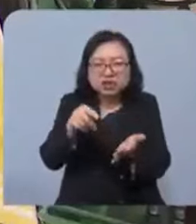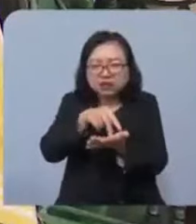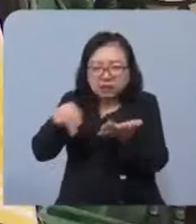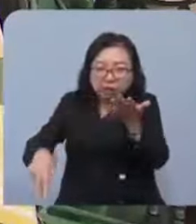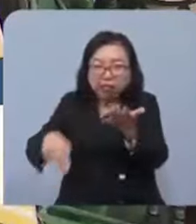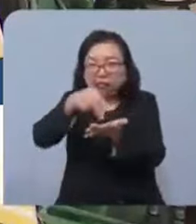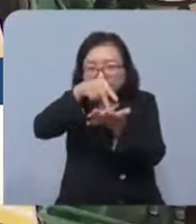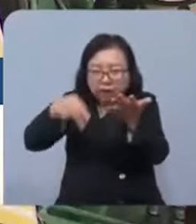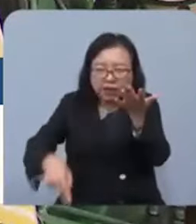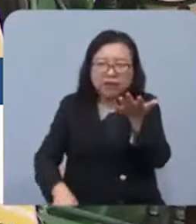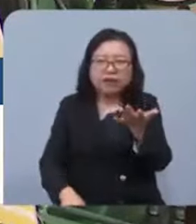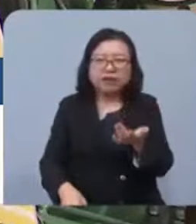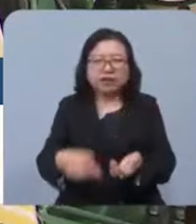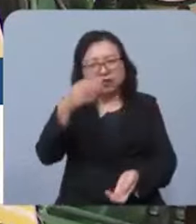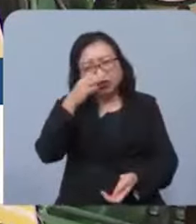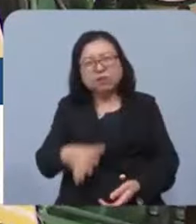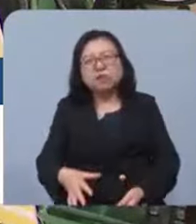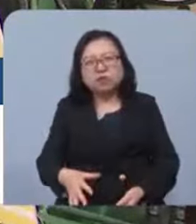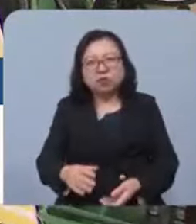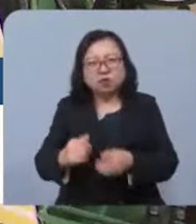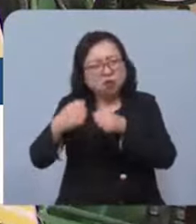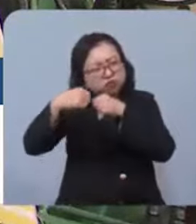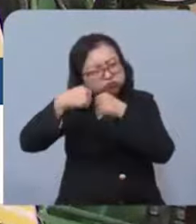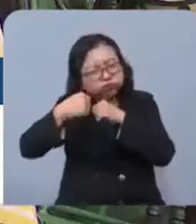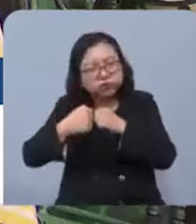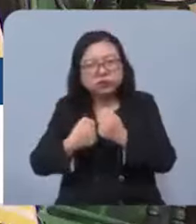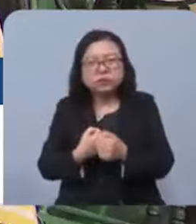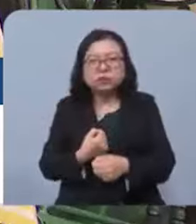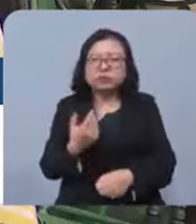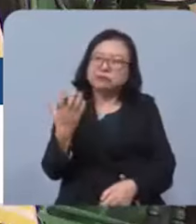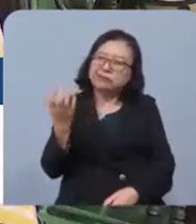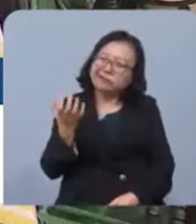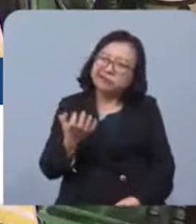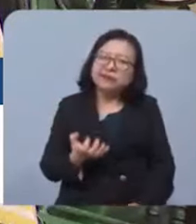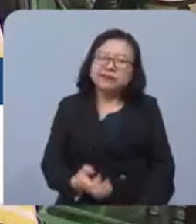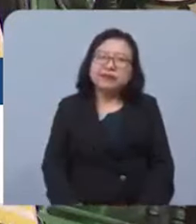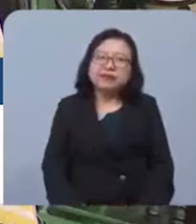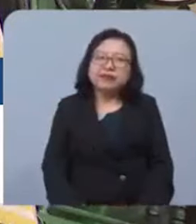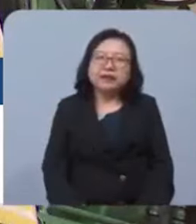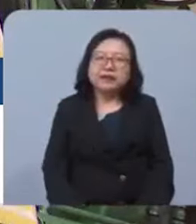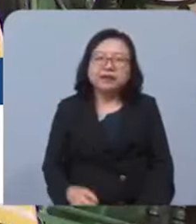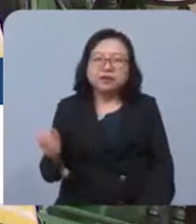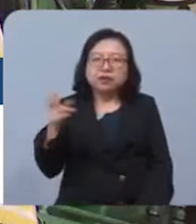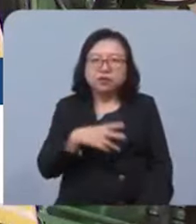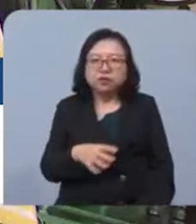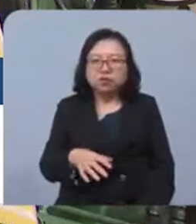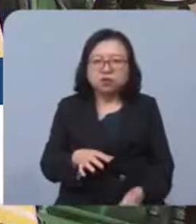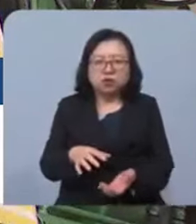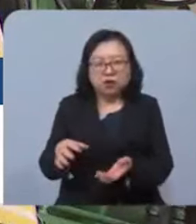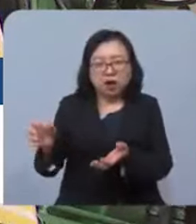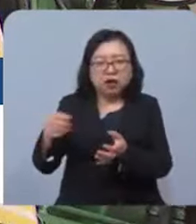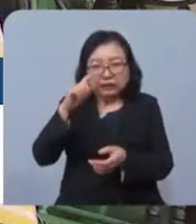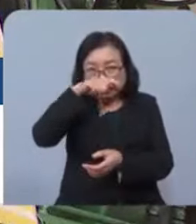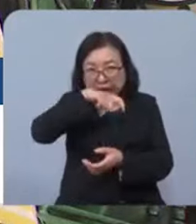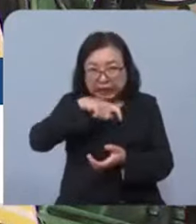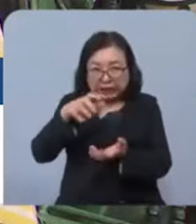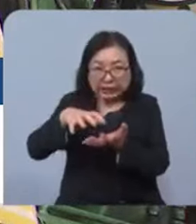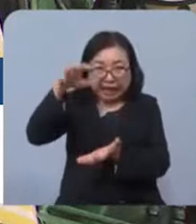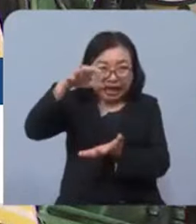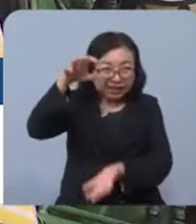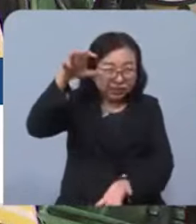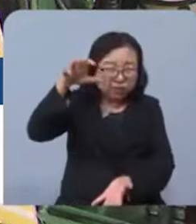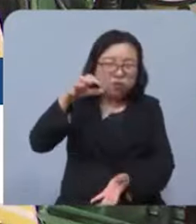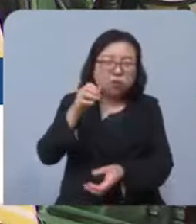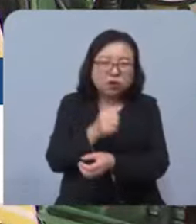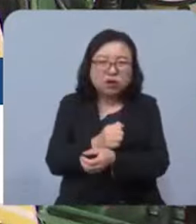힘들고 무릎 같은 데도 조금 아무래도 영향이 좀 있고 합니다. 그러니까 수거량도 그전에 비해서 지금 아무래도 시간이 늦다 보니까